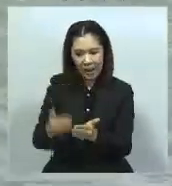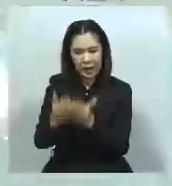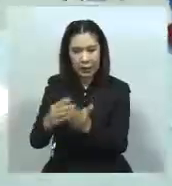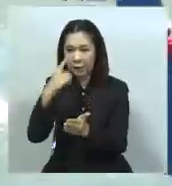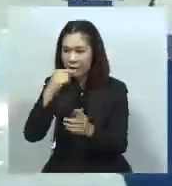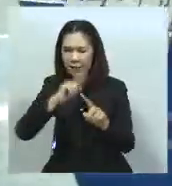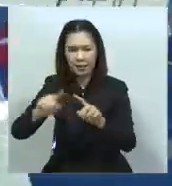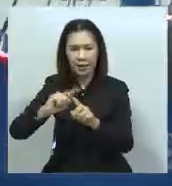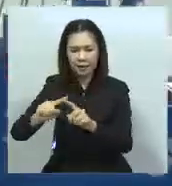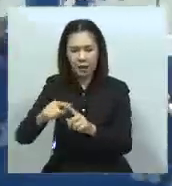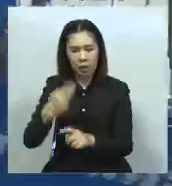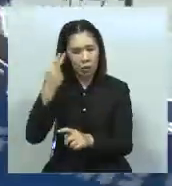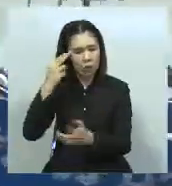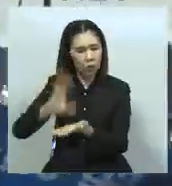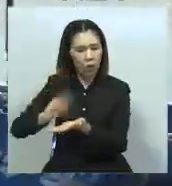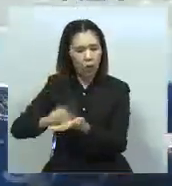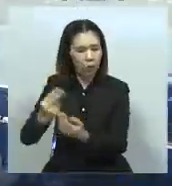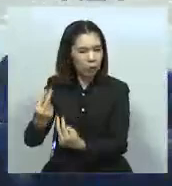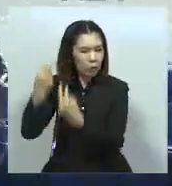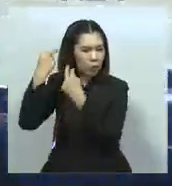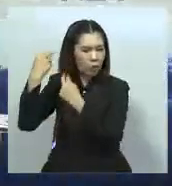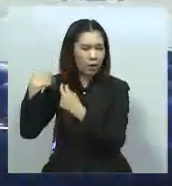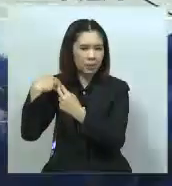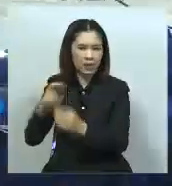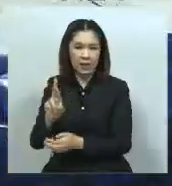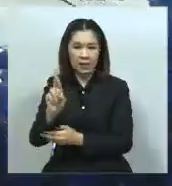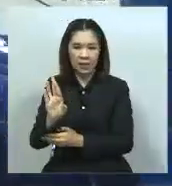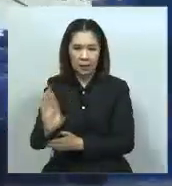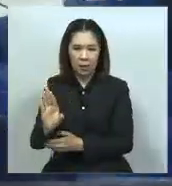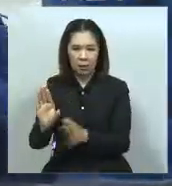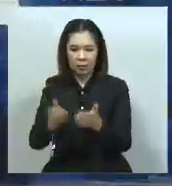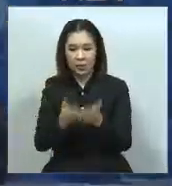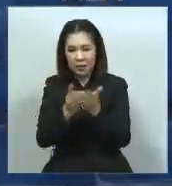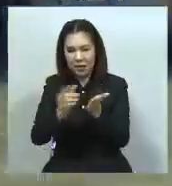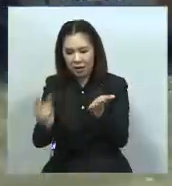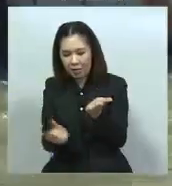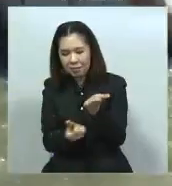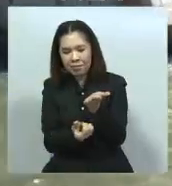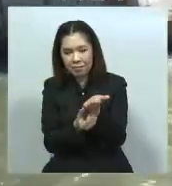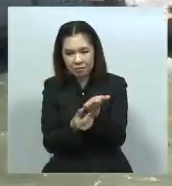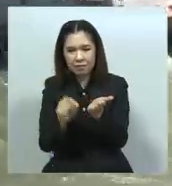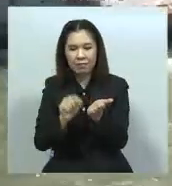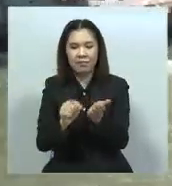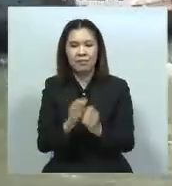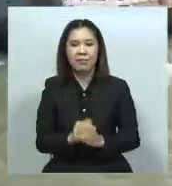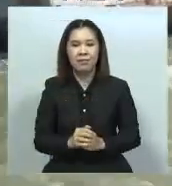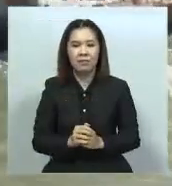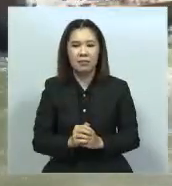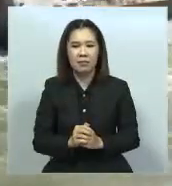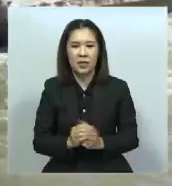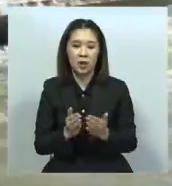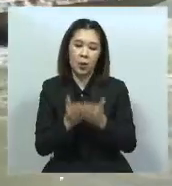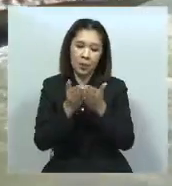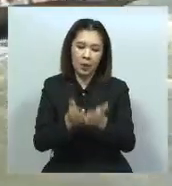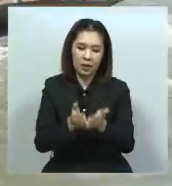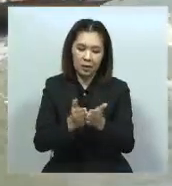ปถึงการตรวจสอบย้อนกลับด้วยการติดตั้งระบบติดตามเรือระบบติดตามเรือประมงนะครับทั้งเรือเข้าแล้วก็เรือ